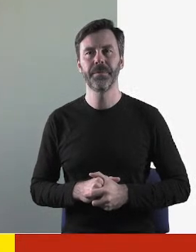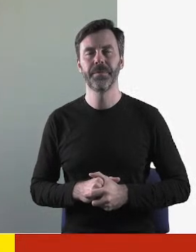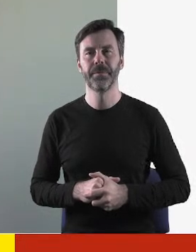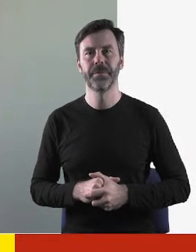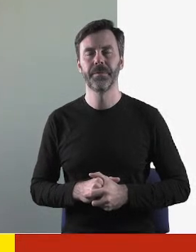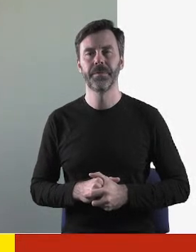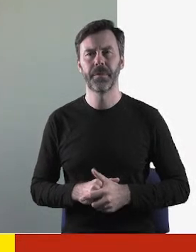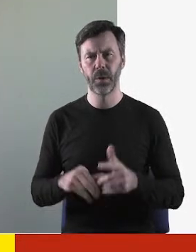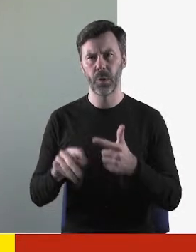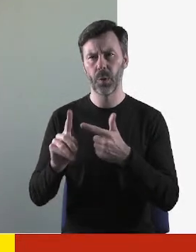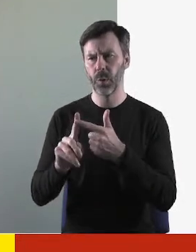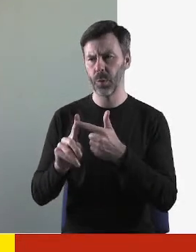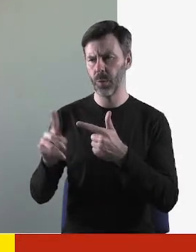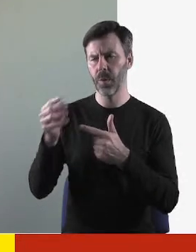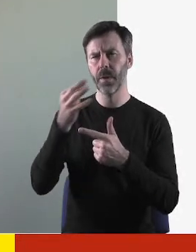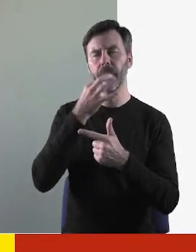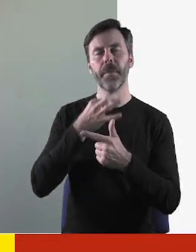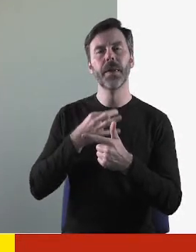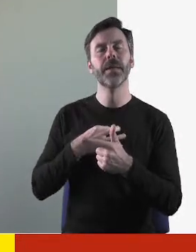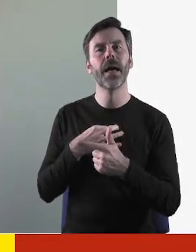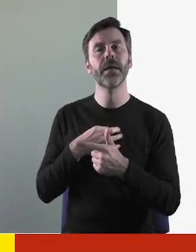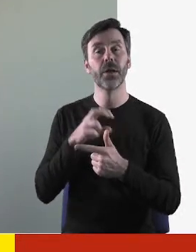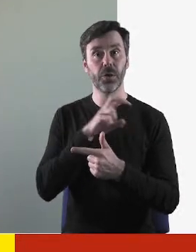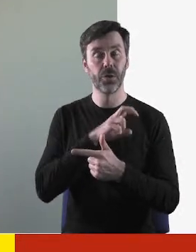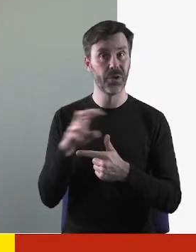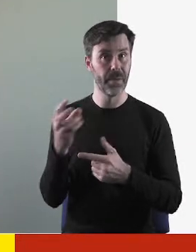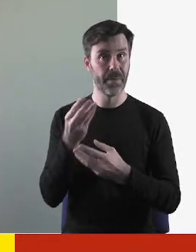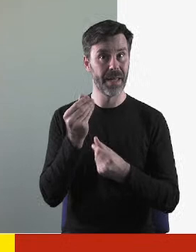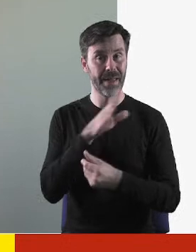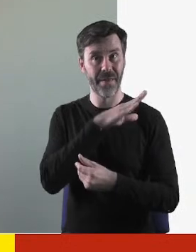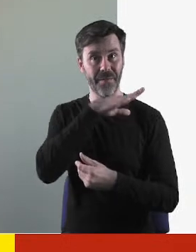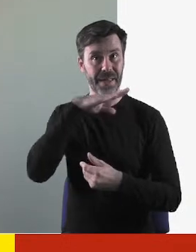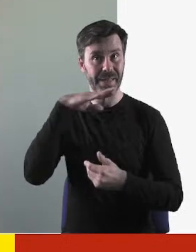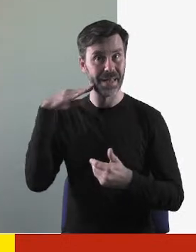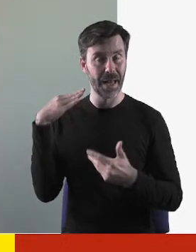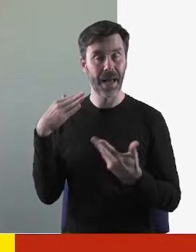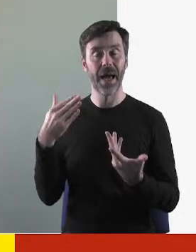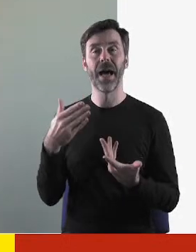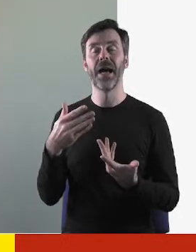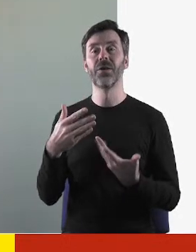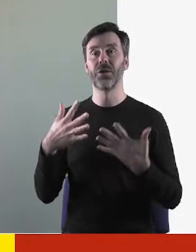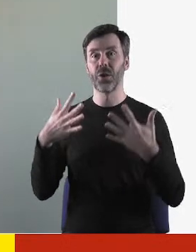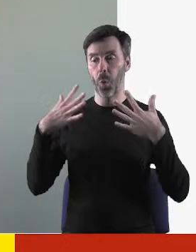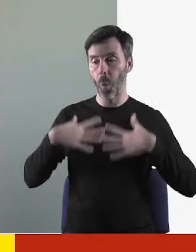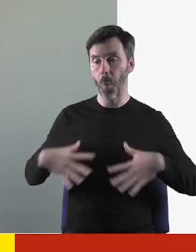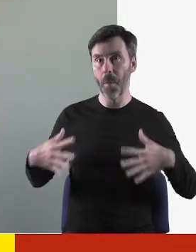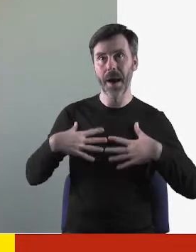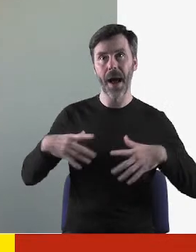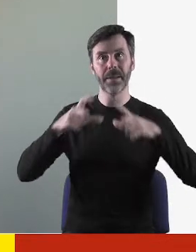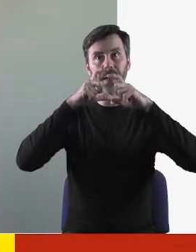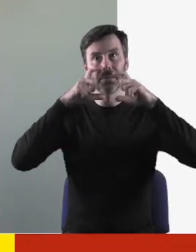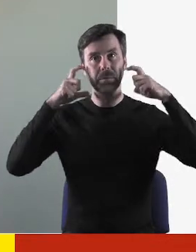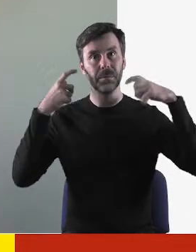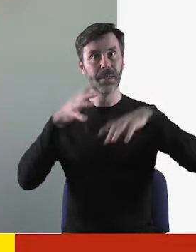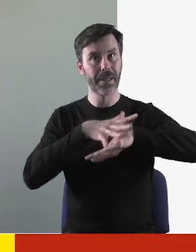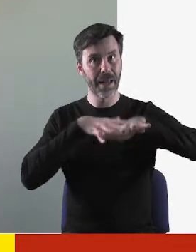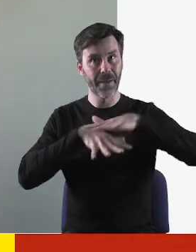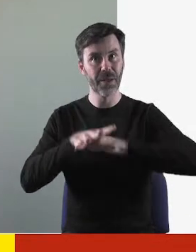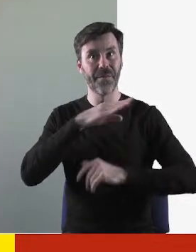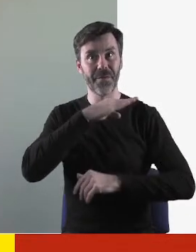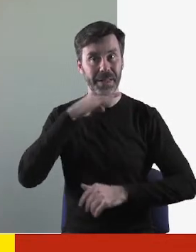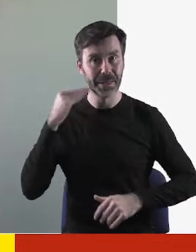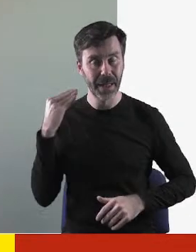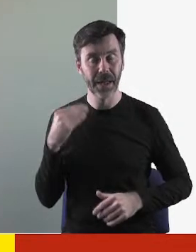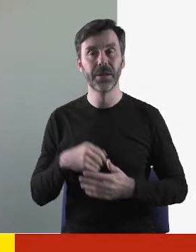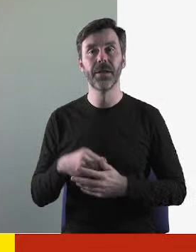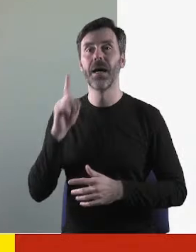Drugie pytanie, czy wystarczy środków ochrony indywidualnej? Tak jak już powiedział Pan